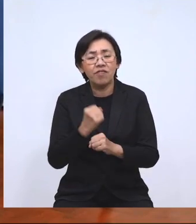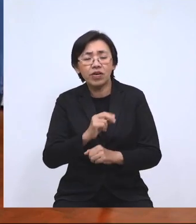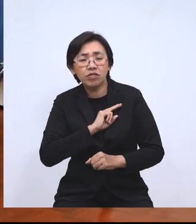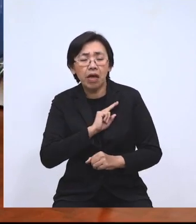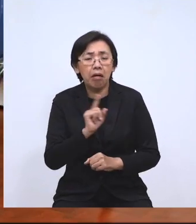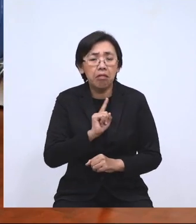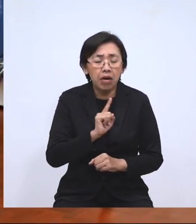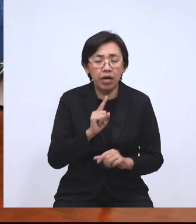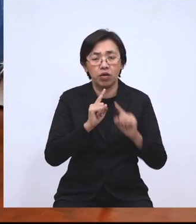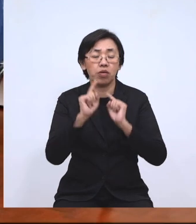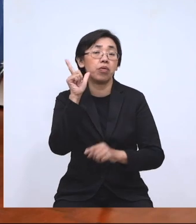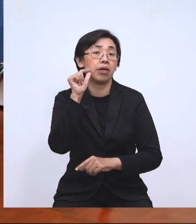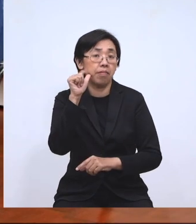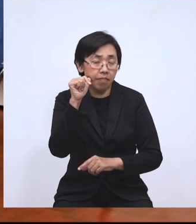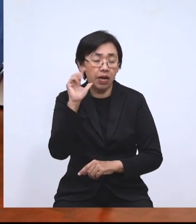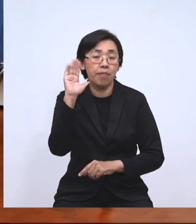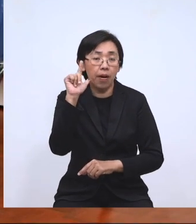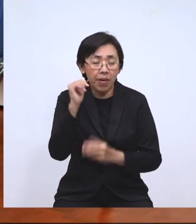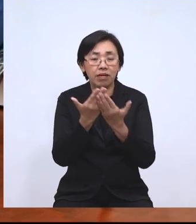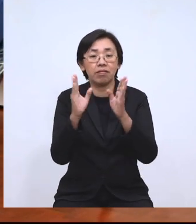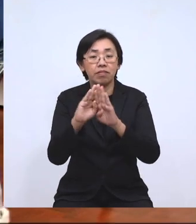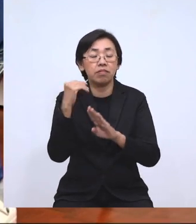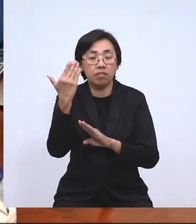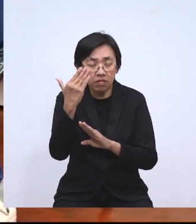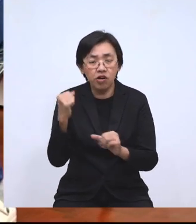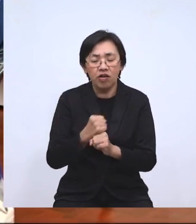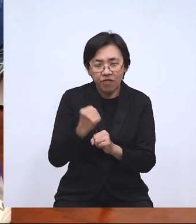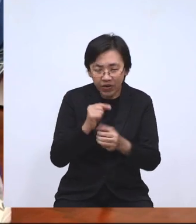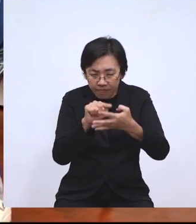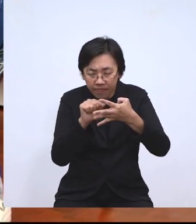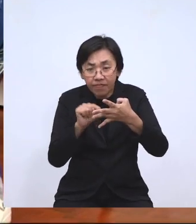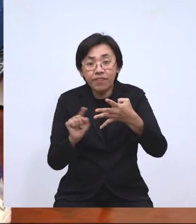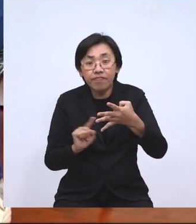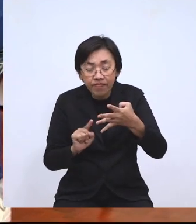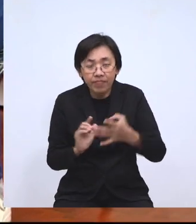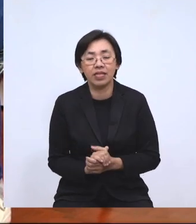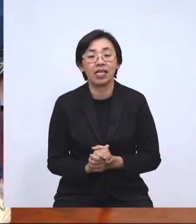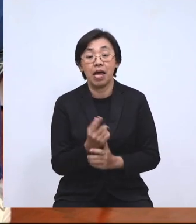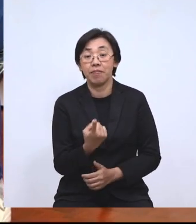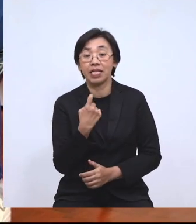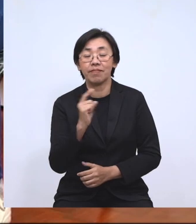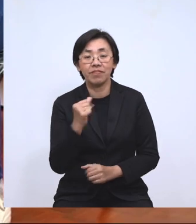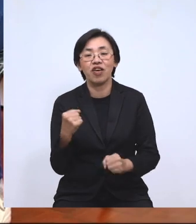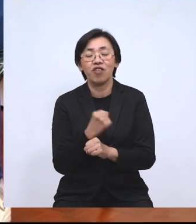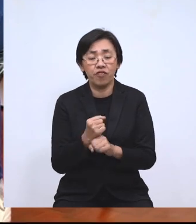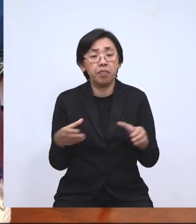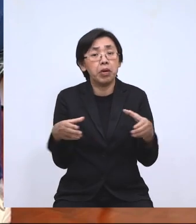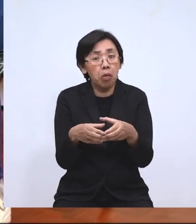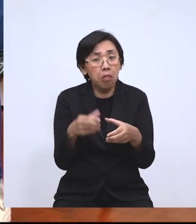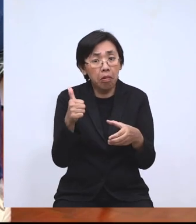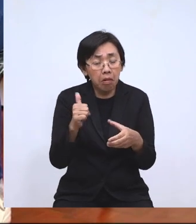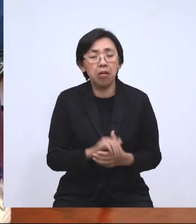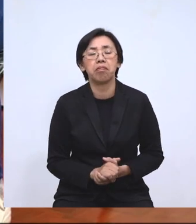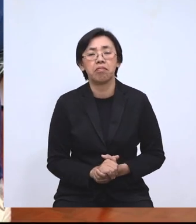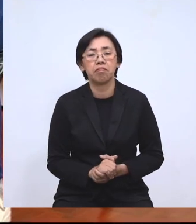ยตนเองเราจะคุยกับคุณแม่ก่อนว่าผู้ปกครองก่อนว่าเราเนี่ยจะฝึกทักษะไหนแล้วเมื่อกี้มีข้อคำถามมาใช่ไหมคะว่าฝึกเป็นกลุ่มได้